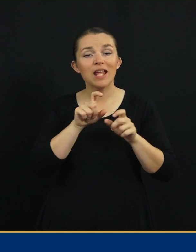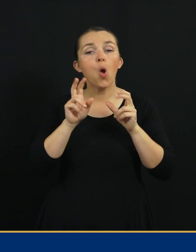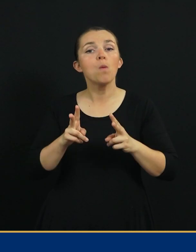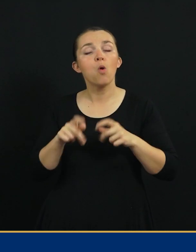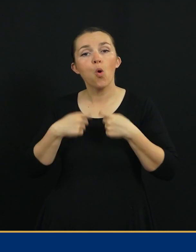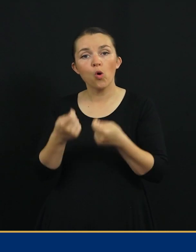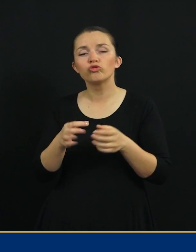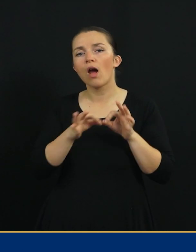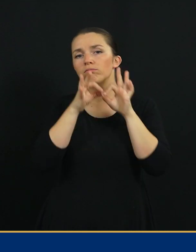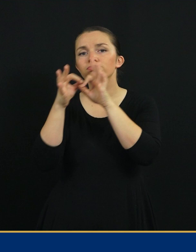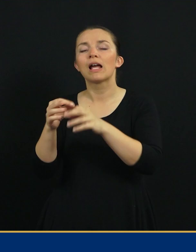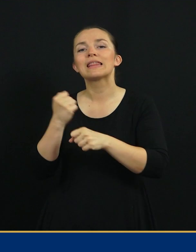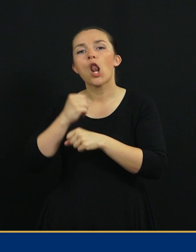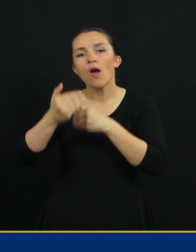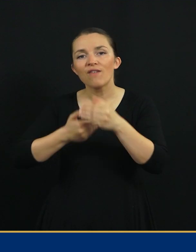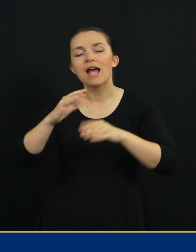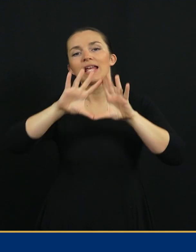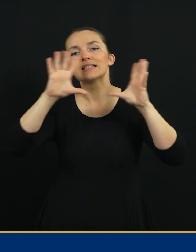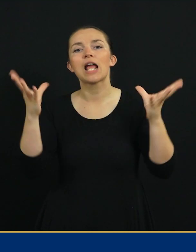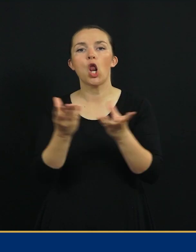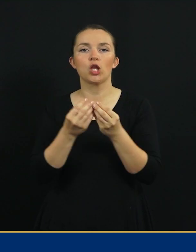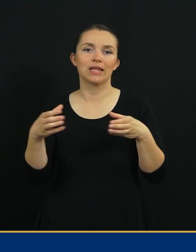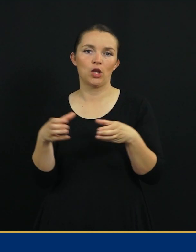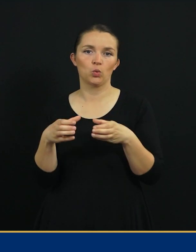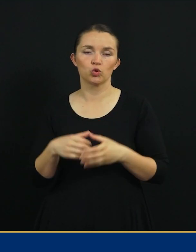omogoča nemoteno delovanje celotne družbe.